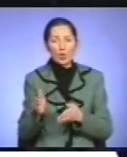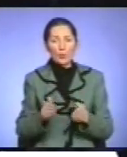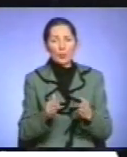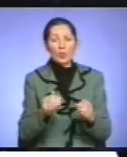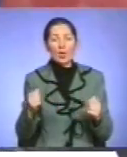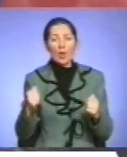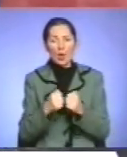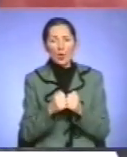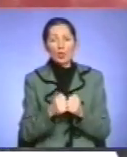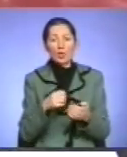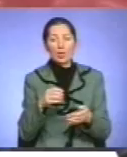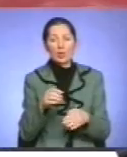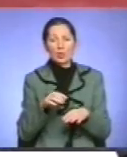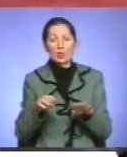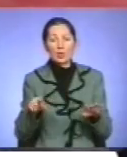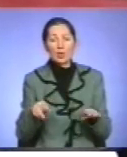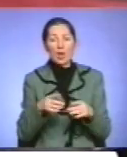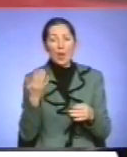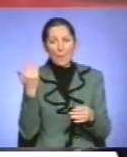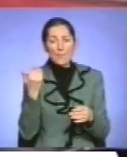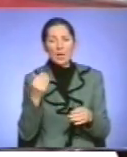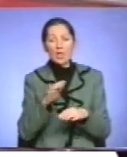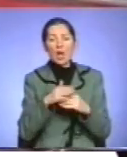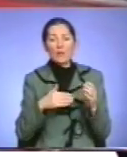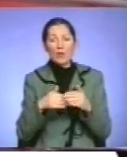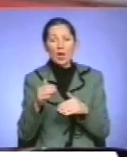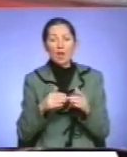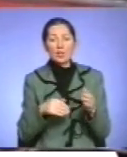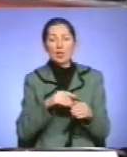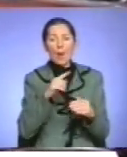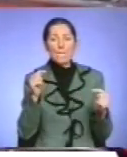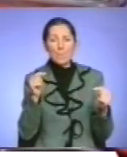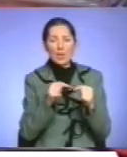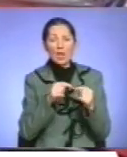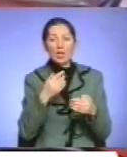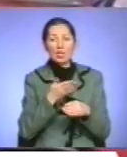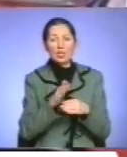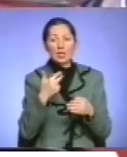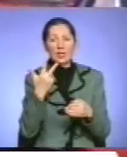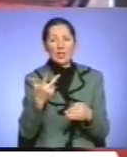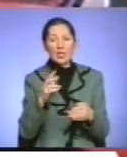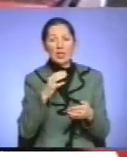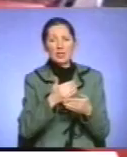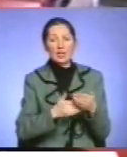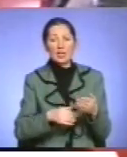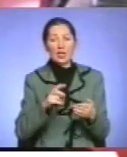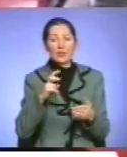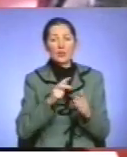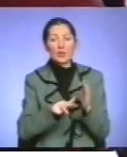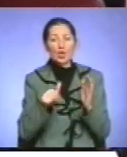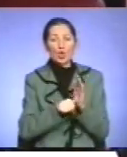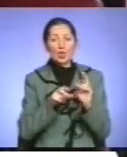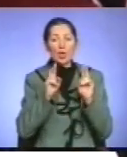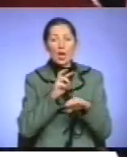кримінальне провадження. Попередня правова кваліфікація кримінального порушення підпадає під частину 3 статті 286 Кримінального кодексу